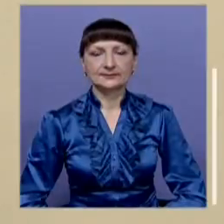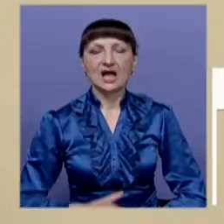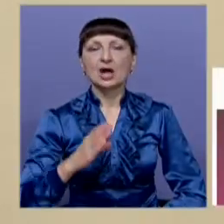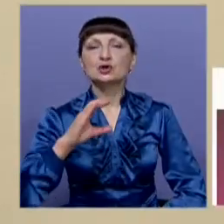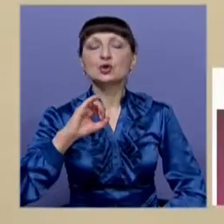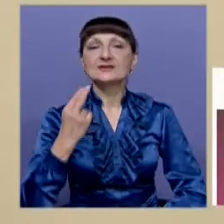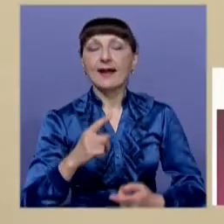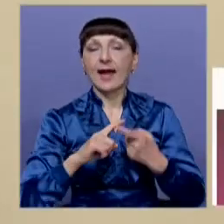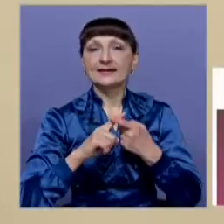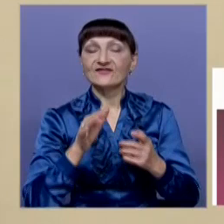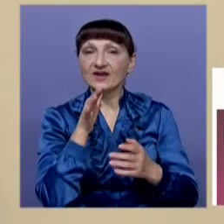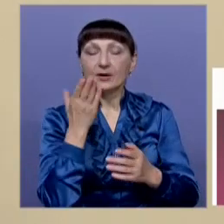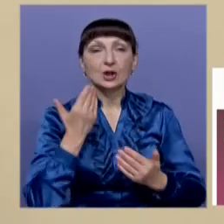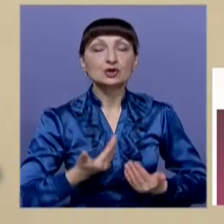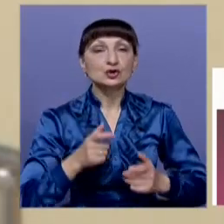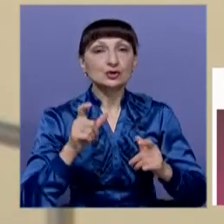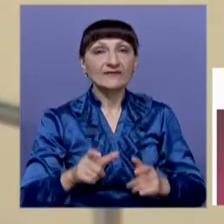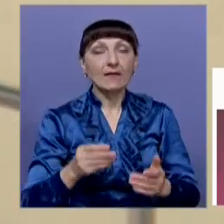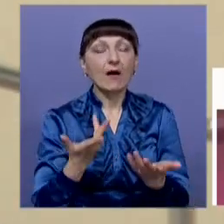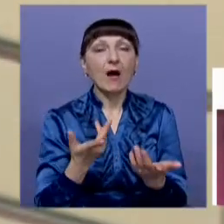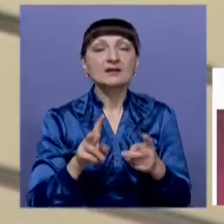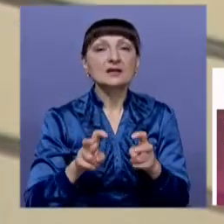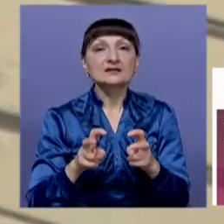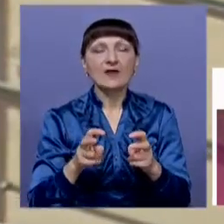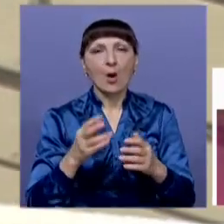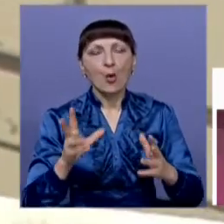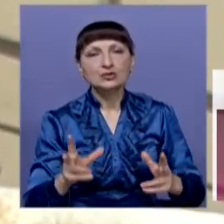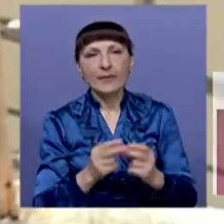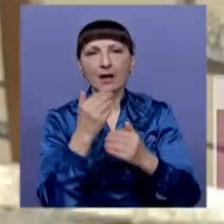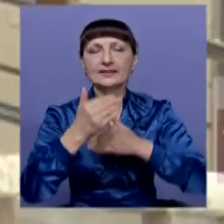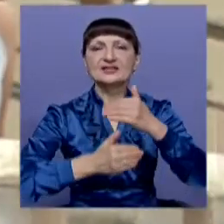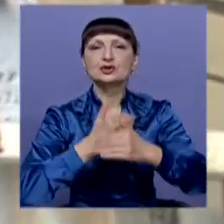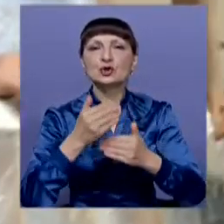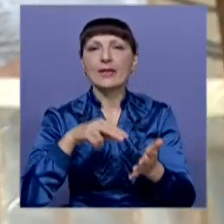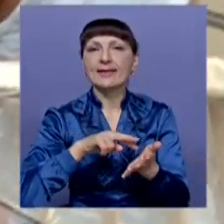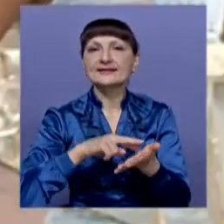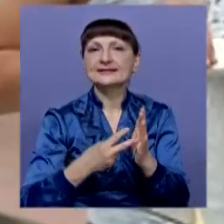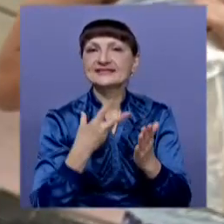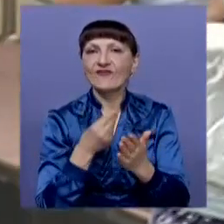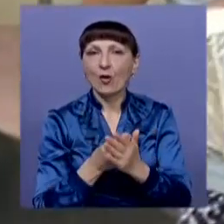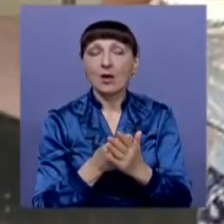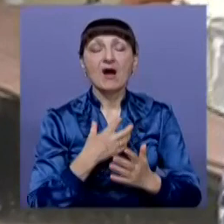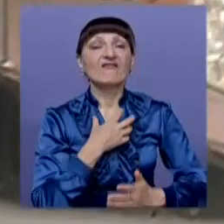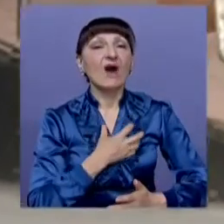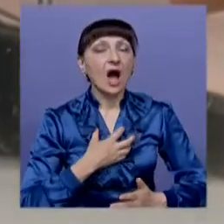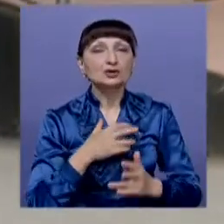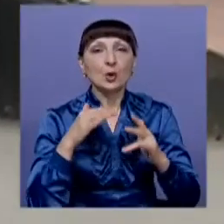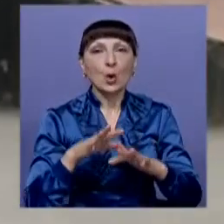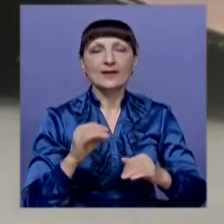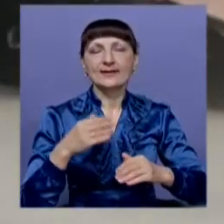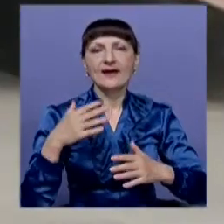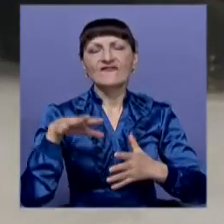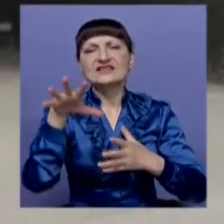Социально ориентированное время, когда жизнь человека оценивается мерой успеха и достижения конкретных целей, немаловажную роль играет и